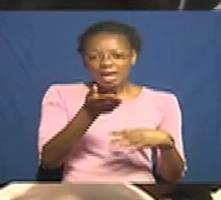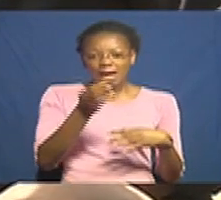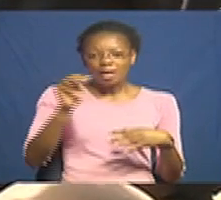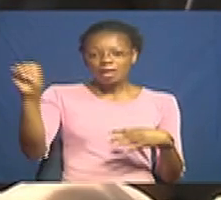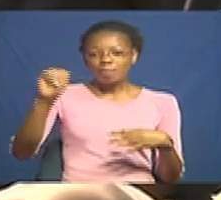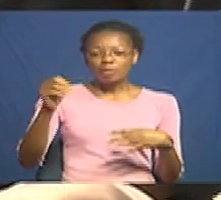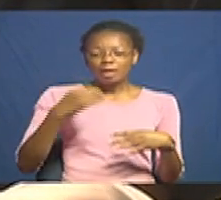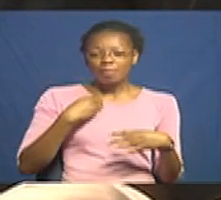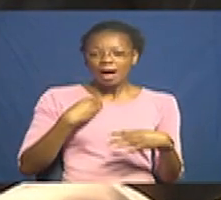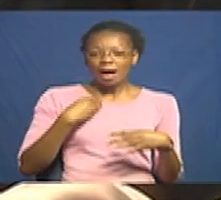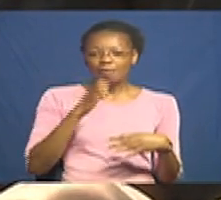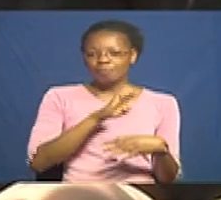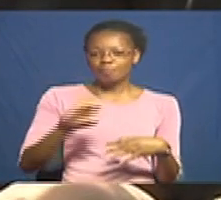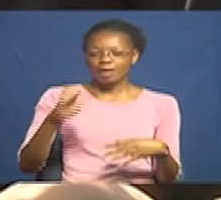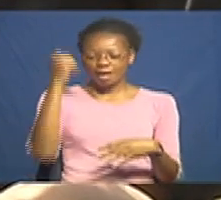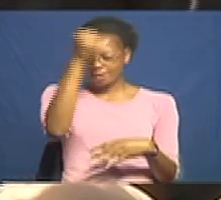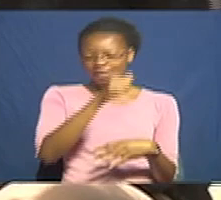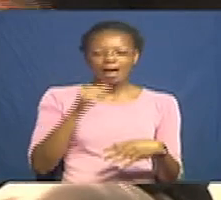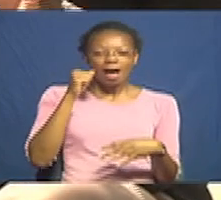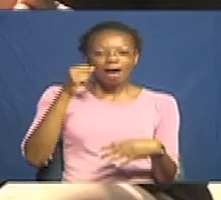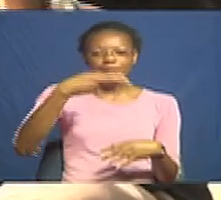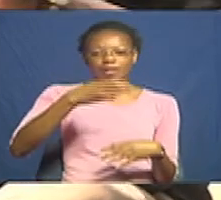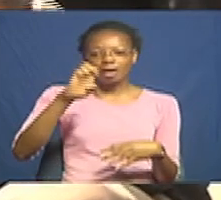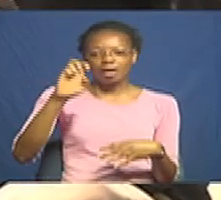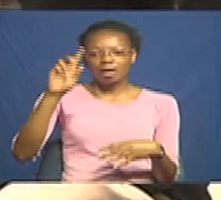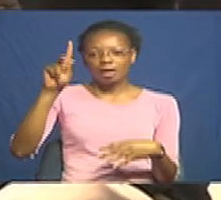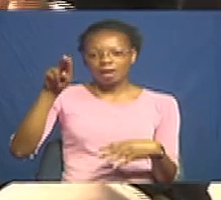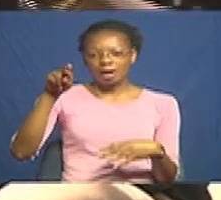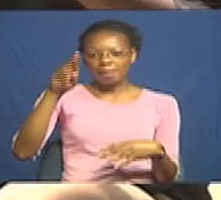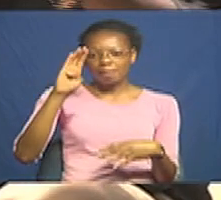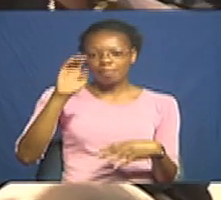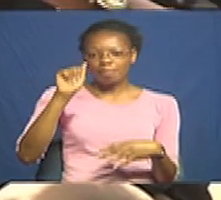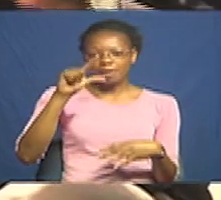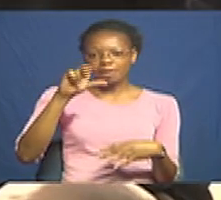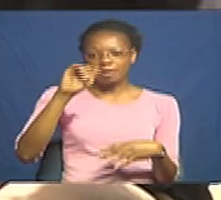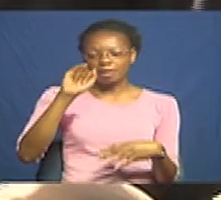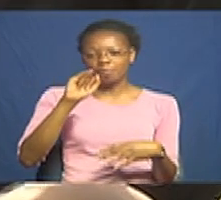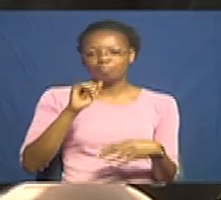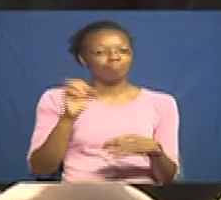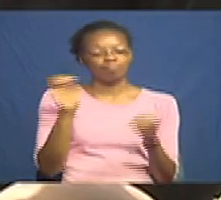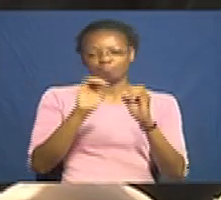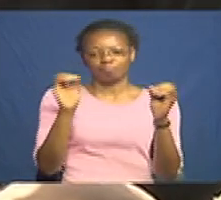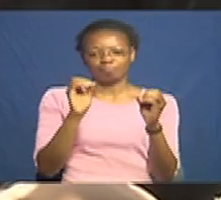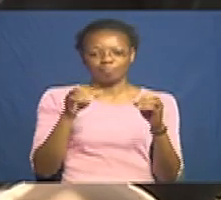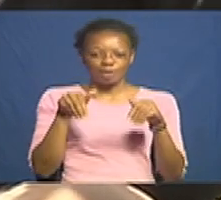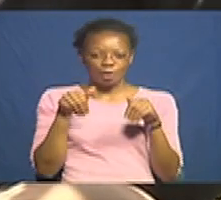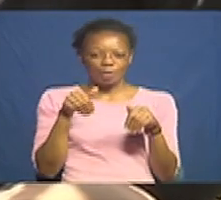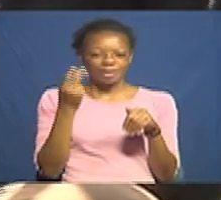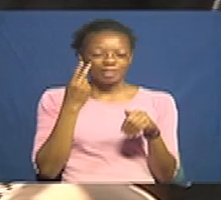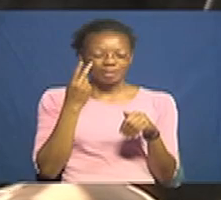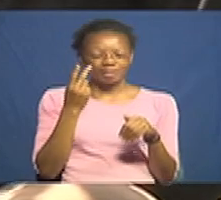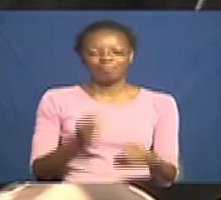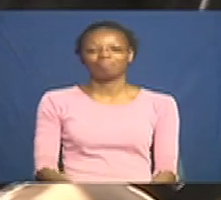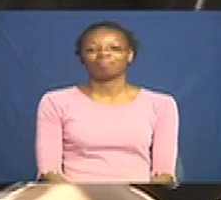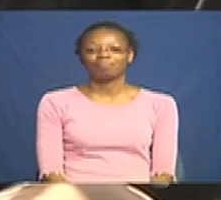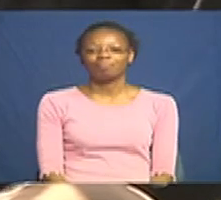East African Herbarium? Basi kitengo hiki kilikujaje nchini na aswa lengo lake ni lipi? Usondoke,